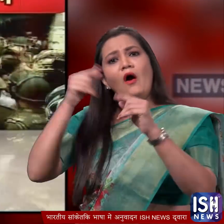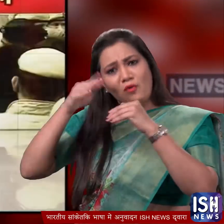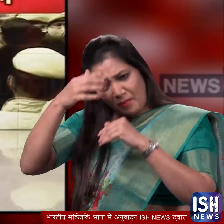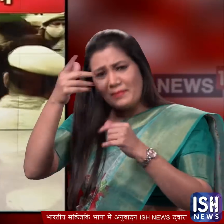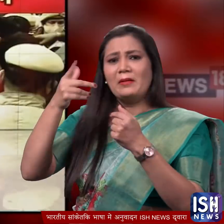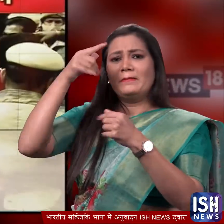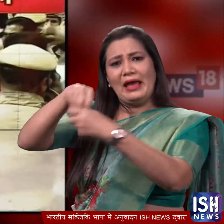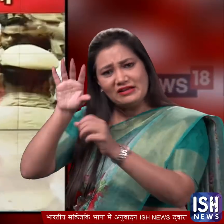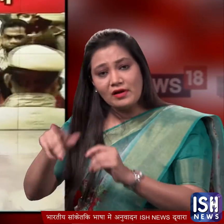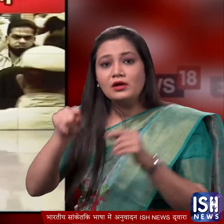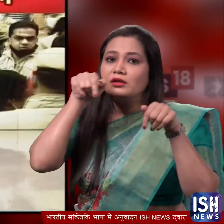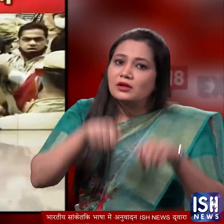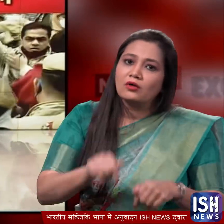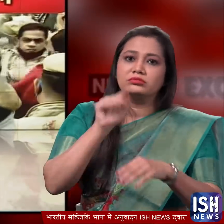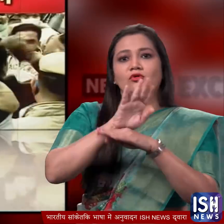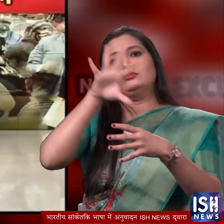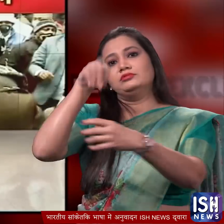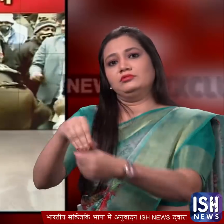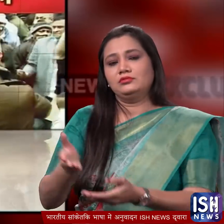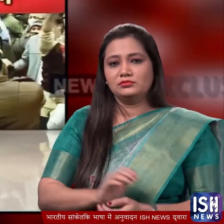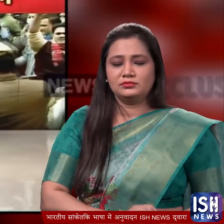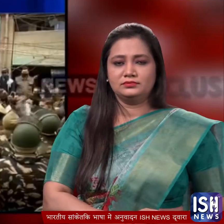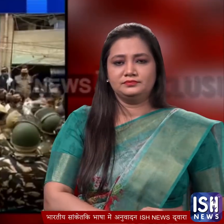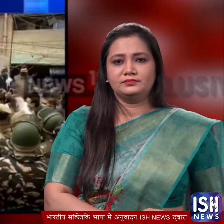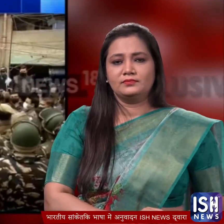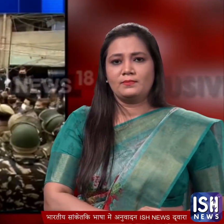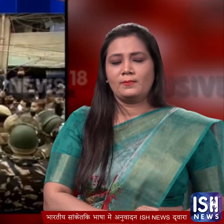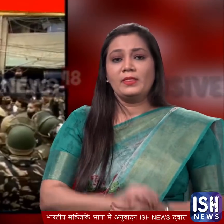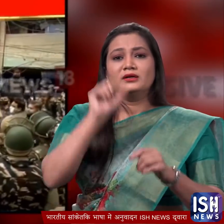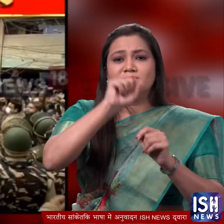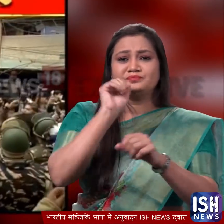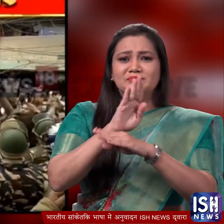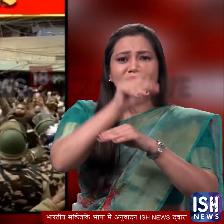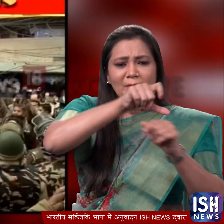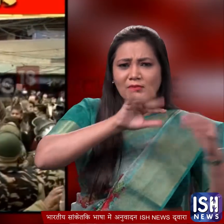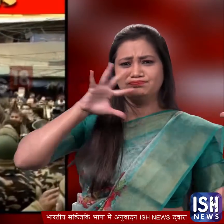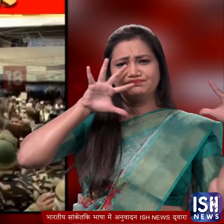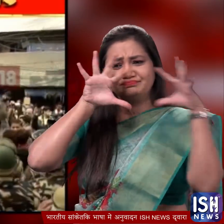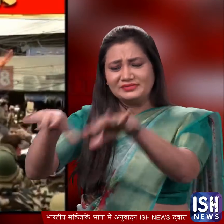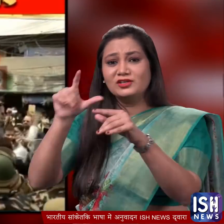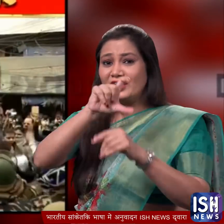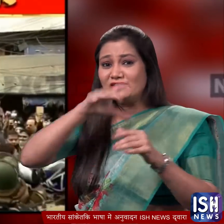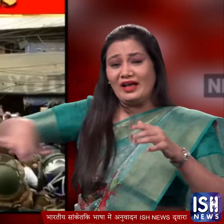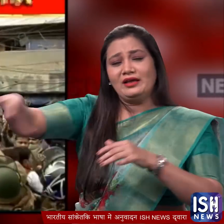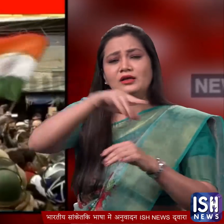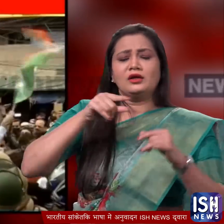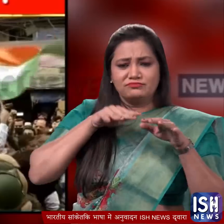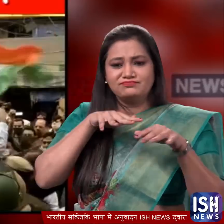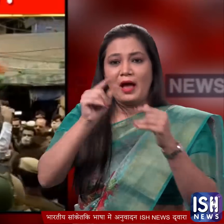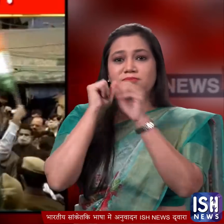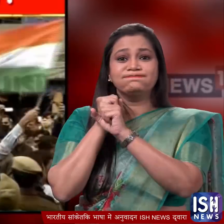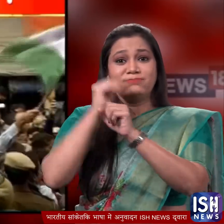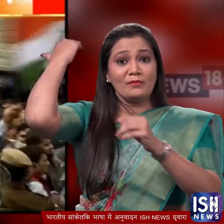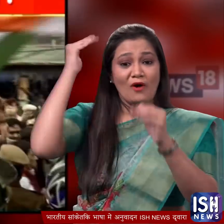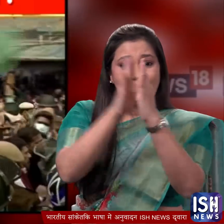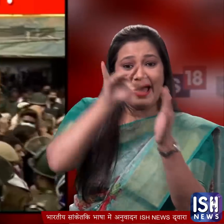बाद कांग्रेस भी इस सियासी घमासान का हिस्सा बन गई और उसके कार्यकर्ता चांदनी चौक में इकट्ठा हो गए। ये लोग उस ओर बढ़ने